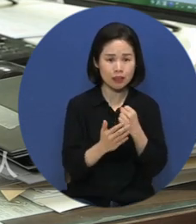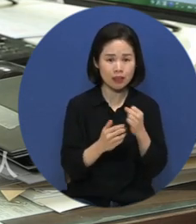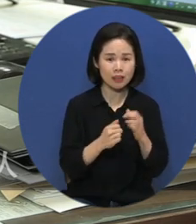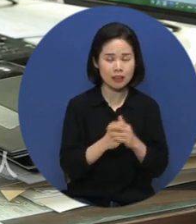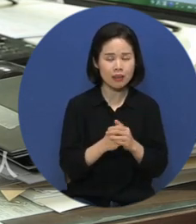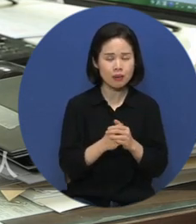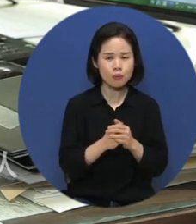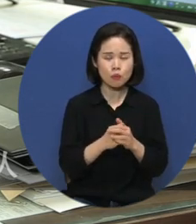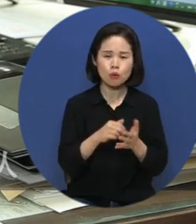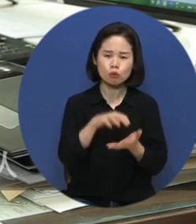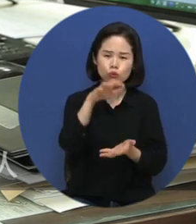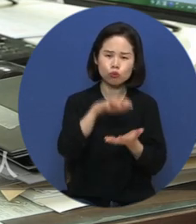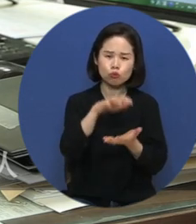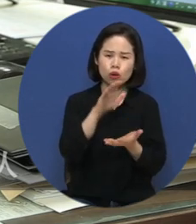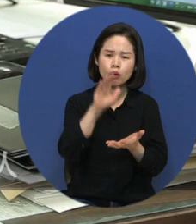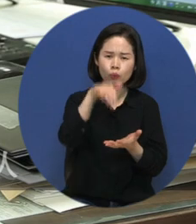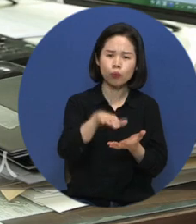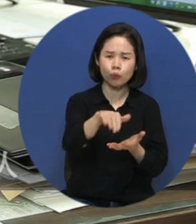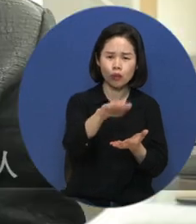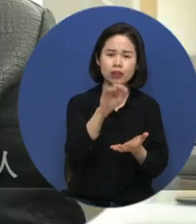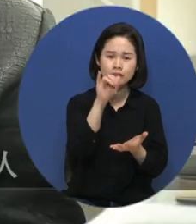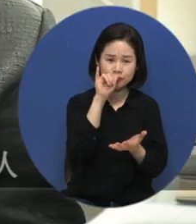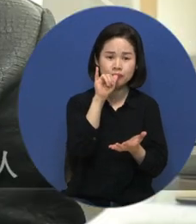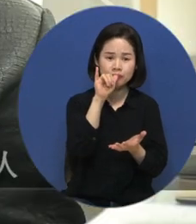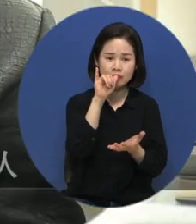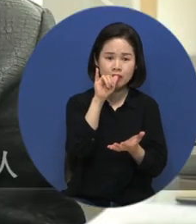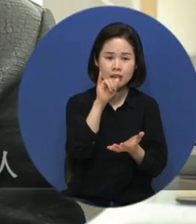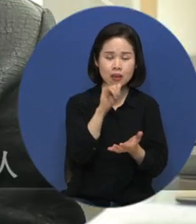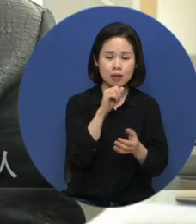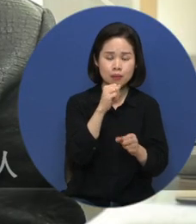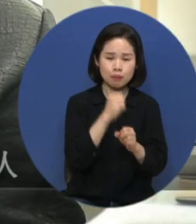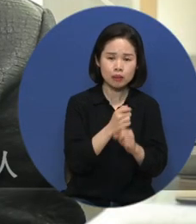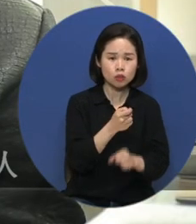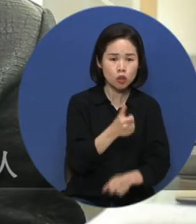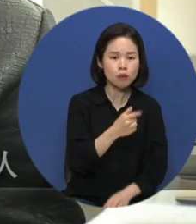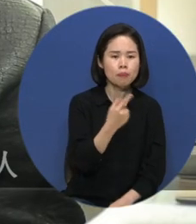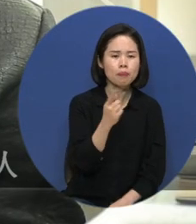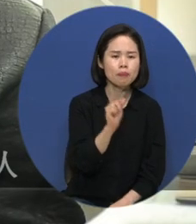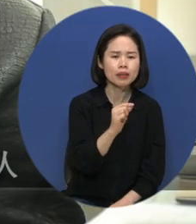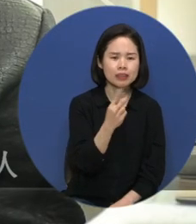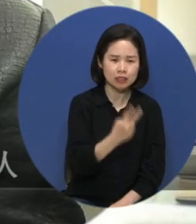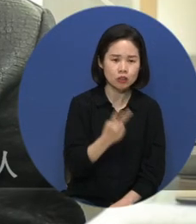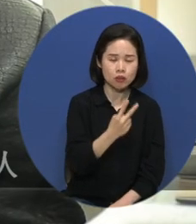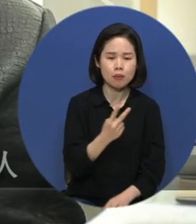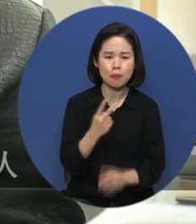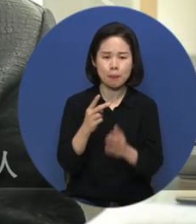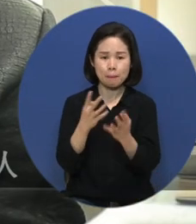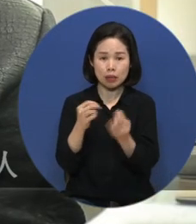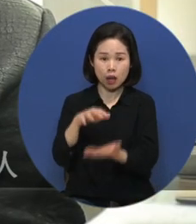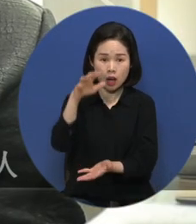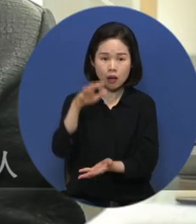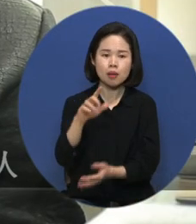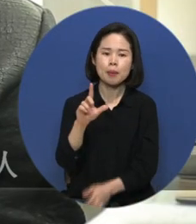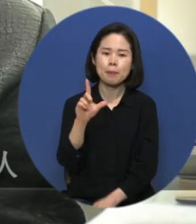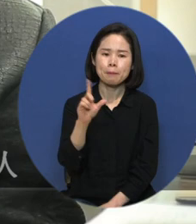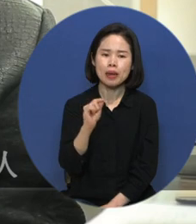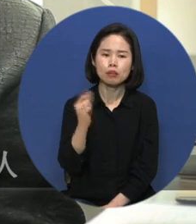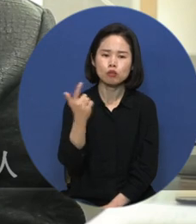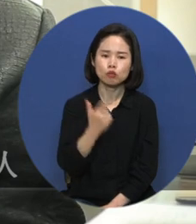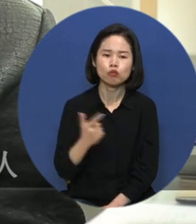좀 굴곡이 있어요. 그러다 보니까 적게 만들 때는 12,000장, 그리고 많이 만들 때는